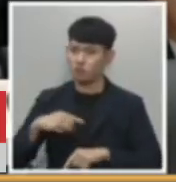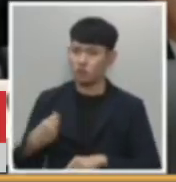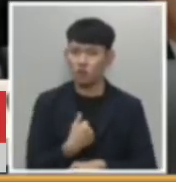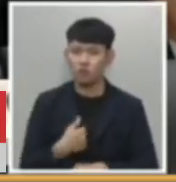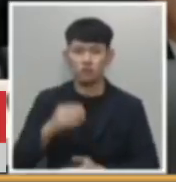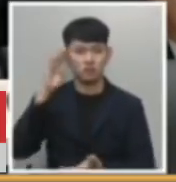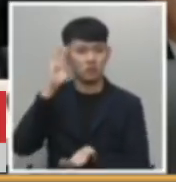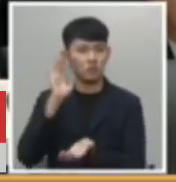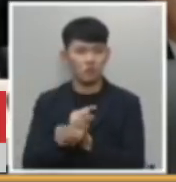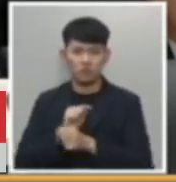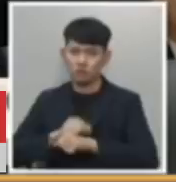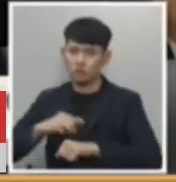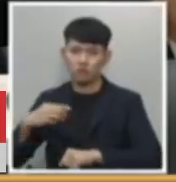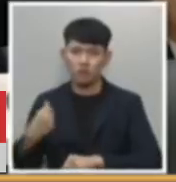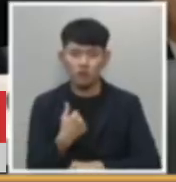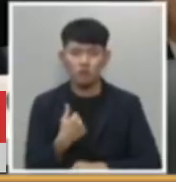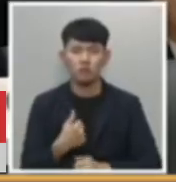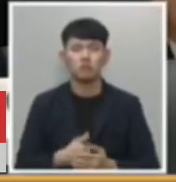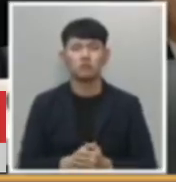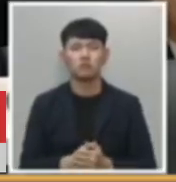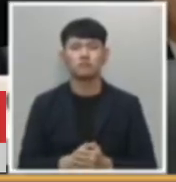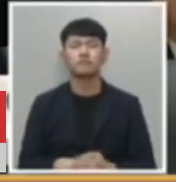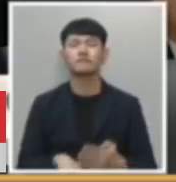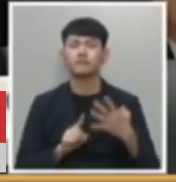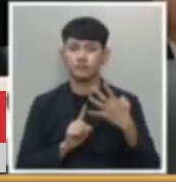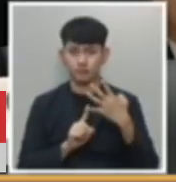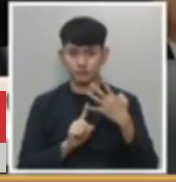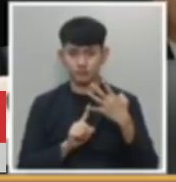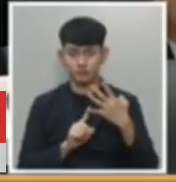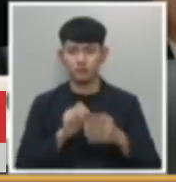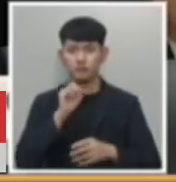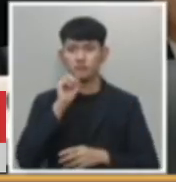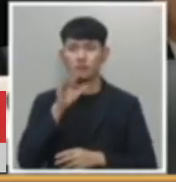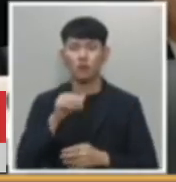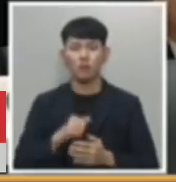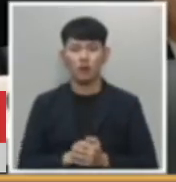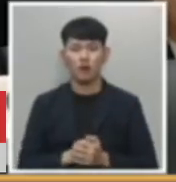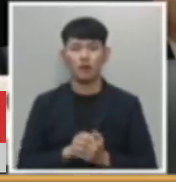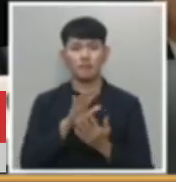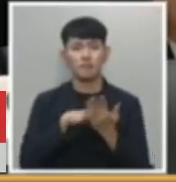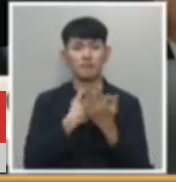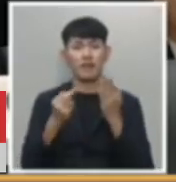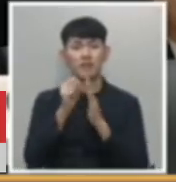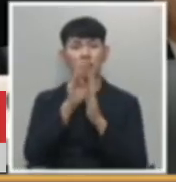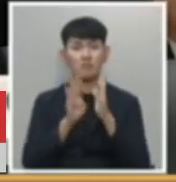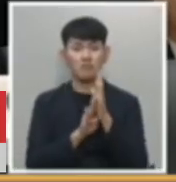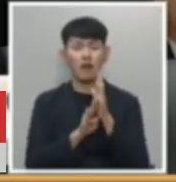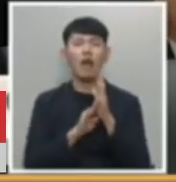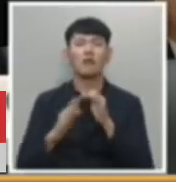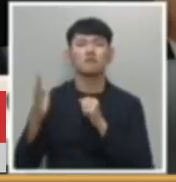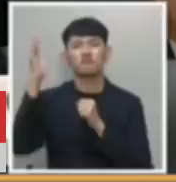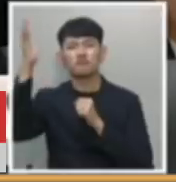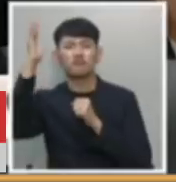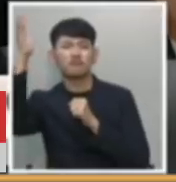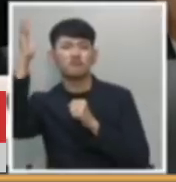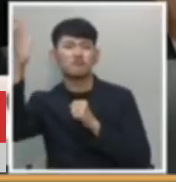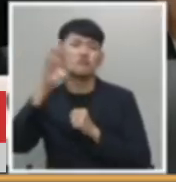จก็เร็วครับข้อที่4ครับบอกว่าไม่ทำตามนโยบายที่ได้แถลงต่อสภ